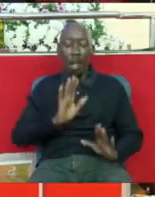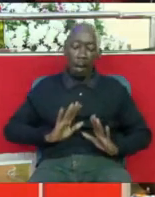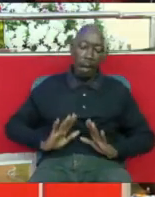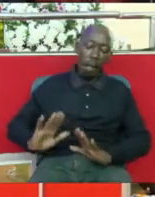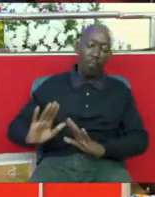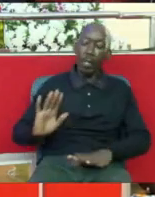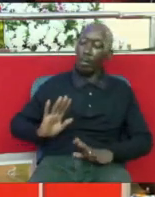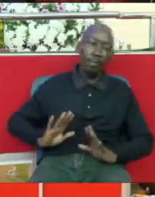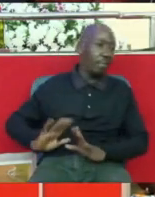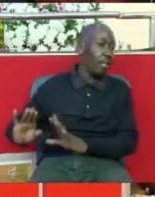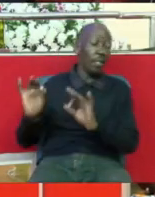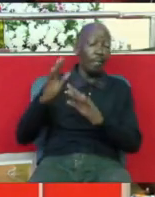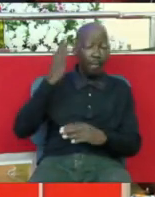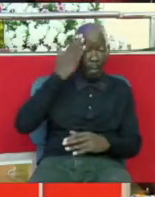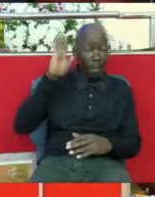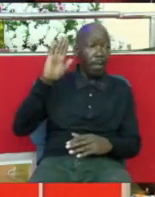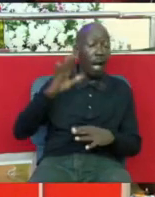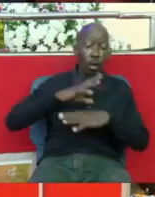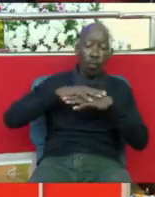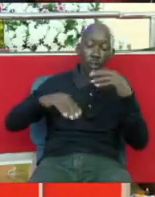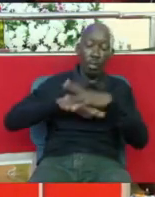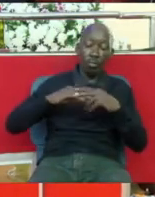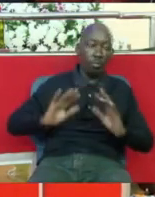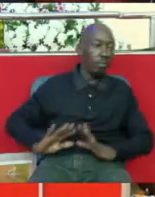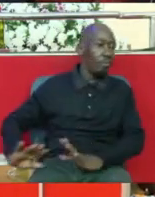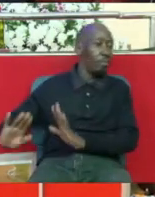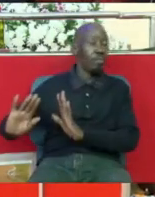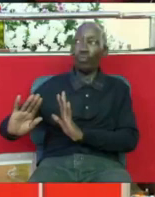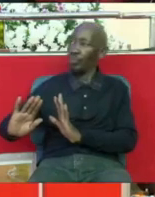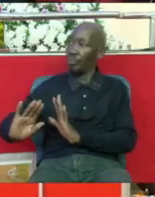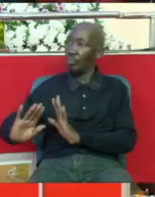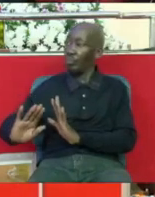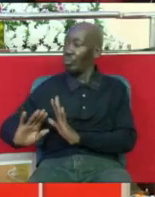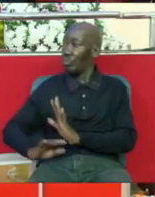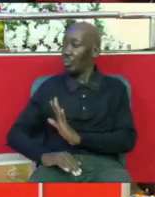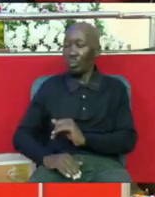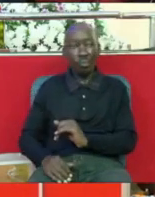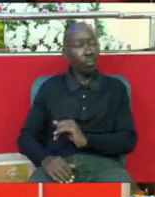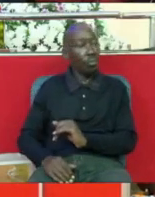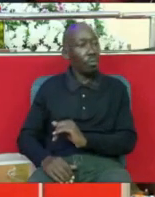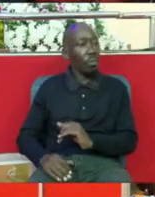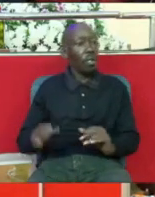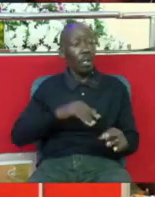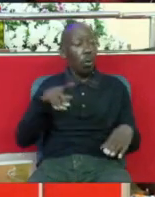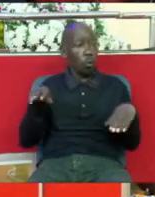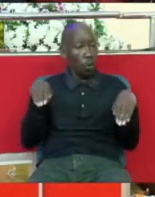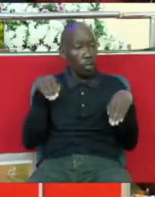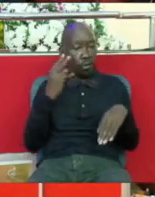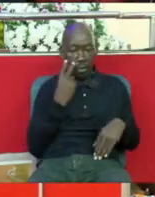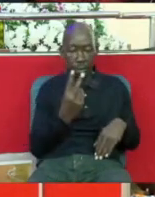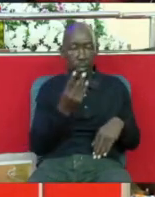behind the familiar and comfortable. Ukiacha yale ambayo unayozoea na yale ambayo ni ya utulivu. And they were waiting to see